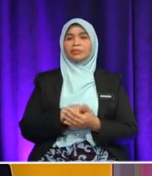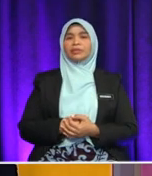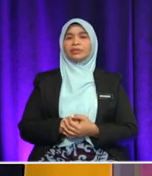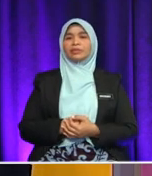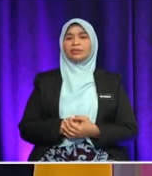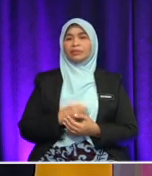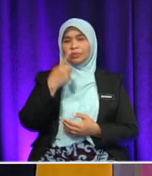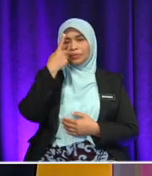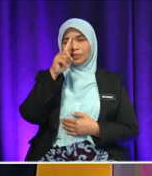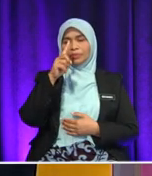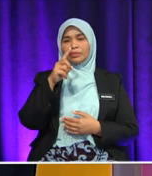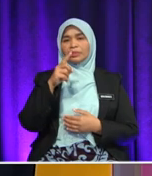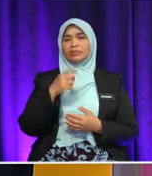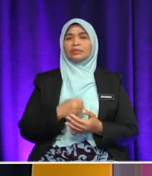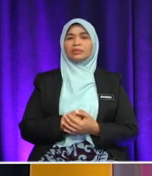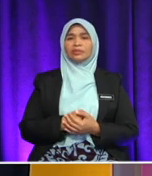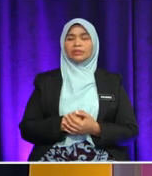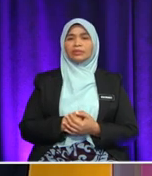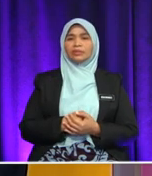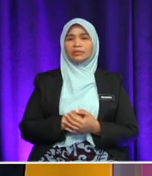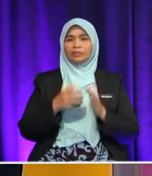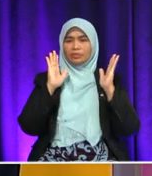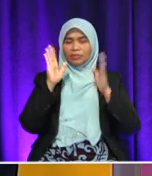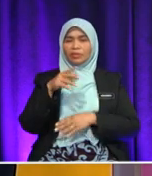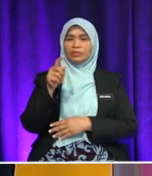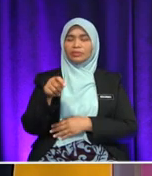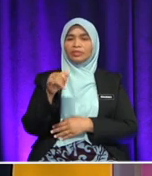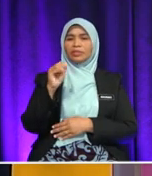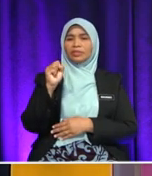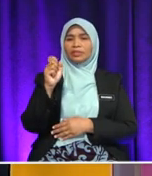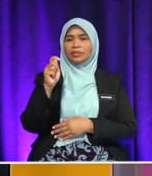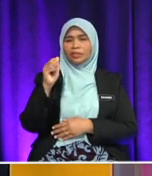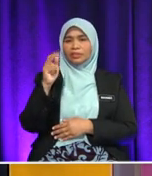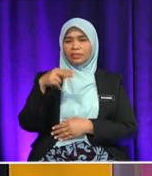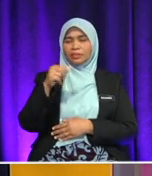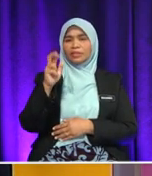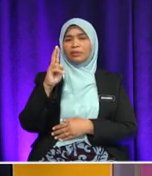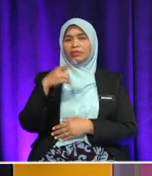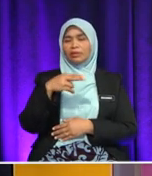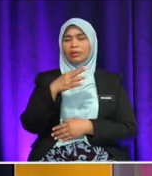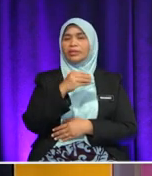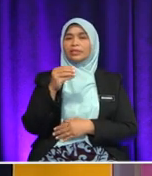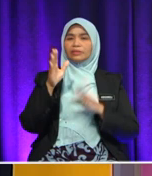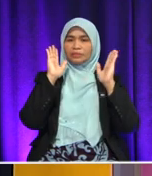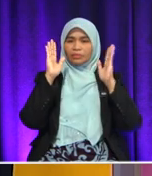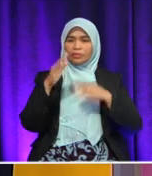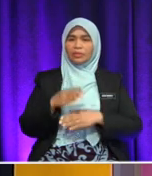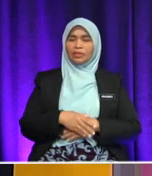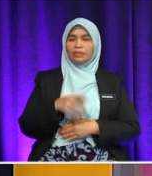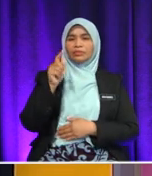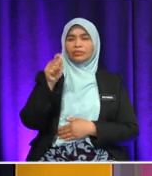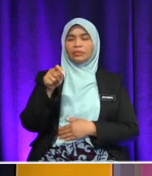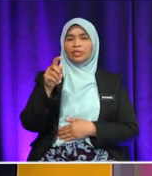untuk kelebihan salat Sunnah istikharah dan juga salat sunnah tasbih itu kelebihannya